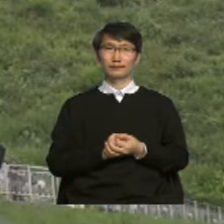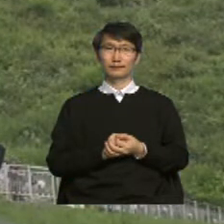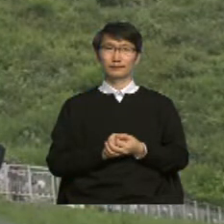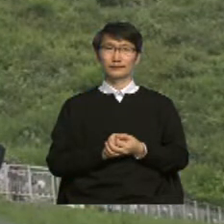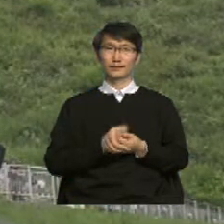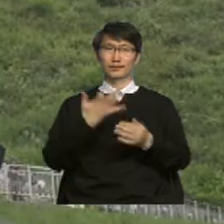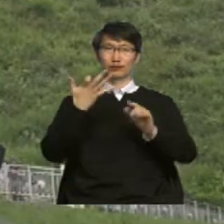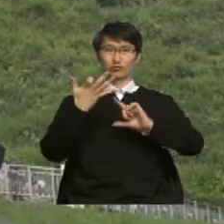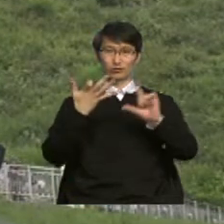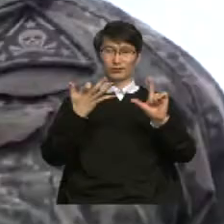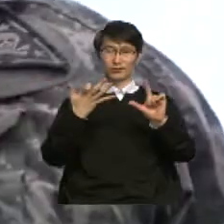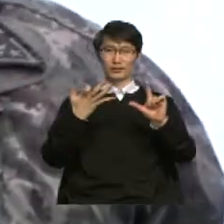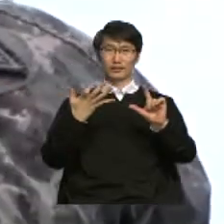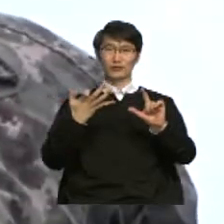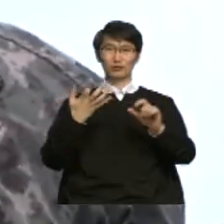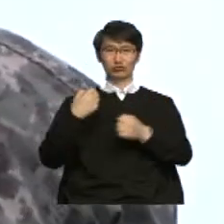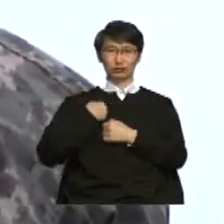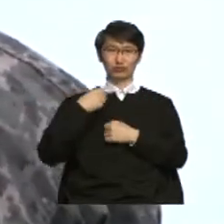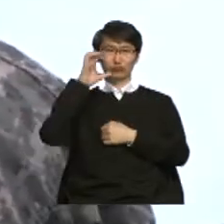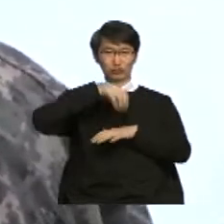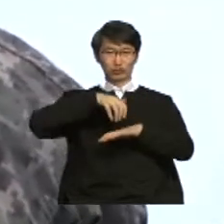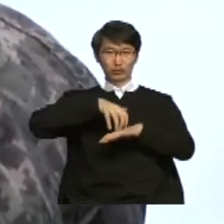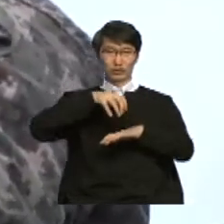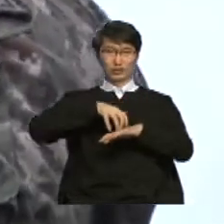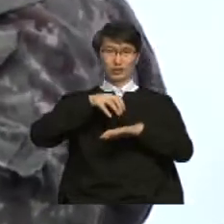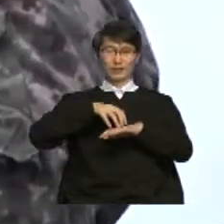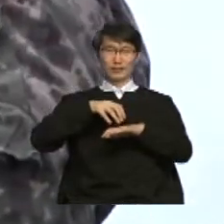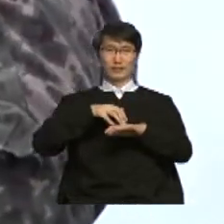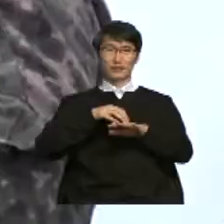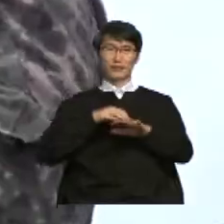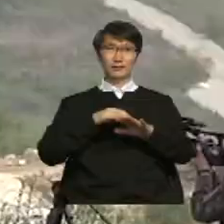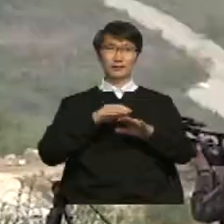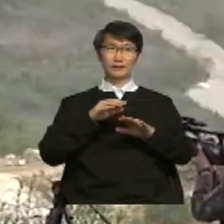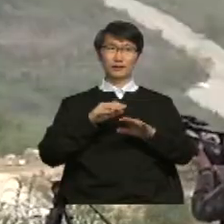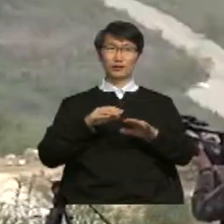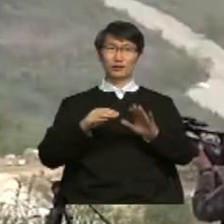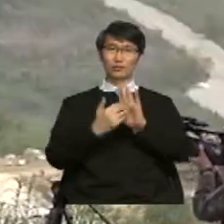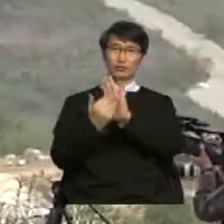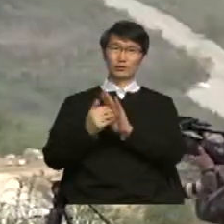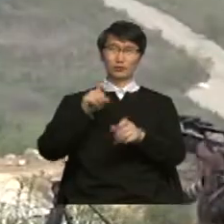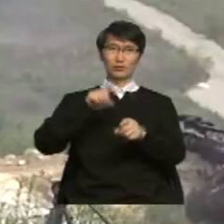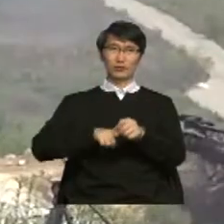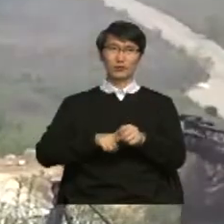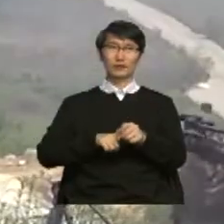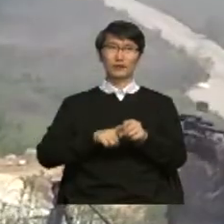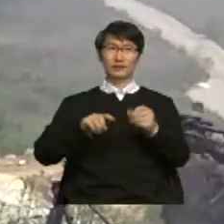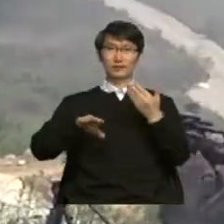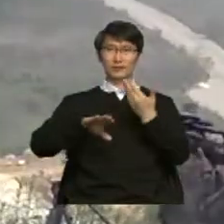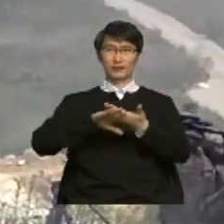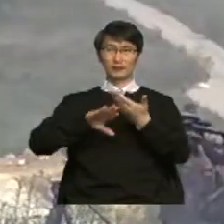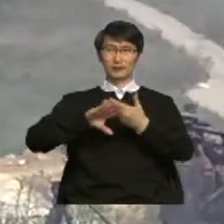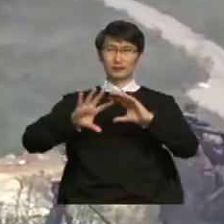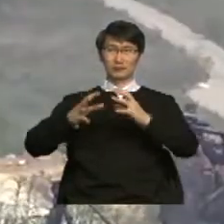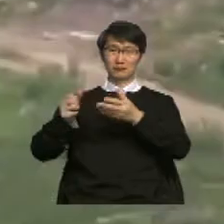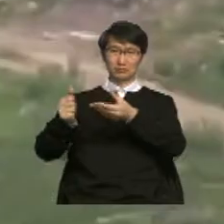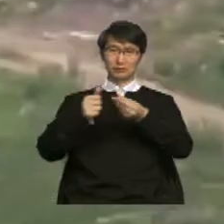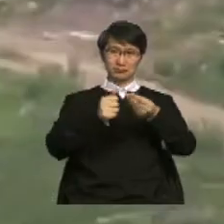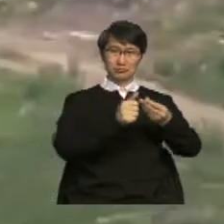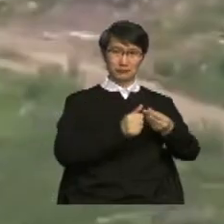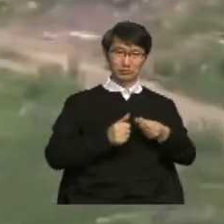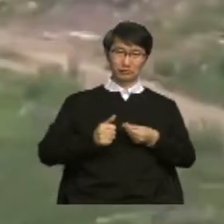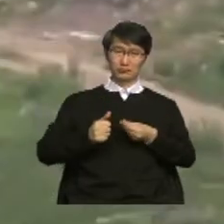지난 19일 양평종합훈련장에서는 DX코리아 방산 전시회의 일환으로 육군이 해외 참관단을 초청한 화력